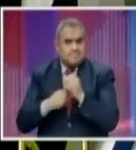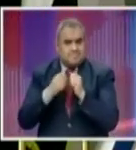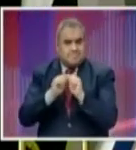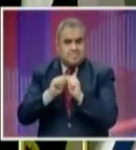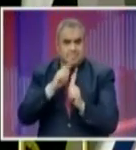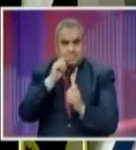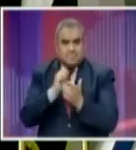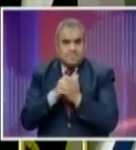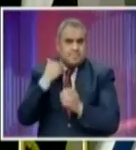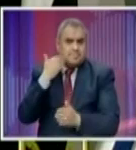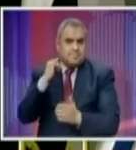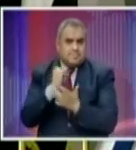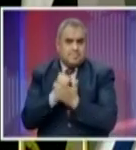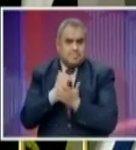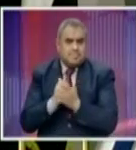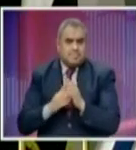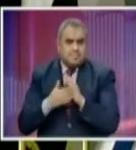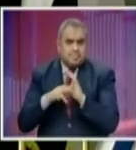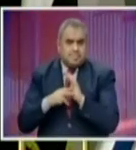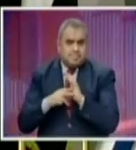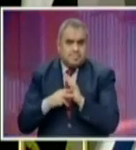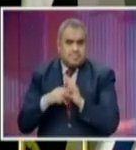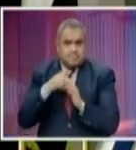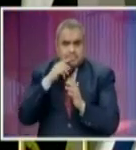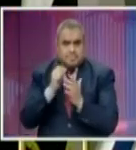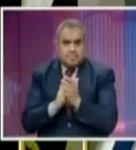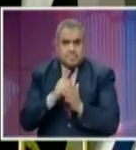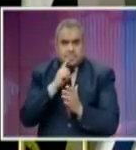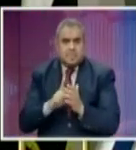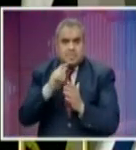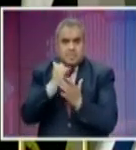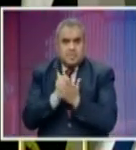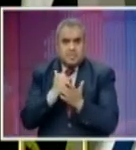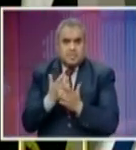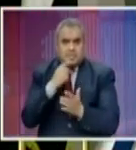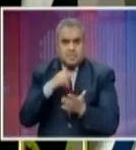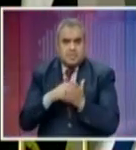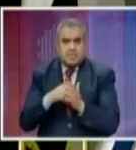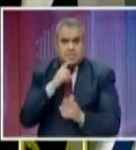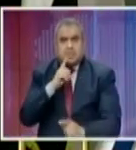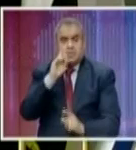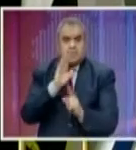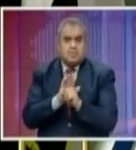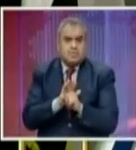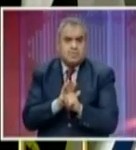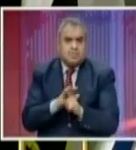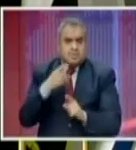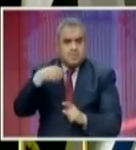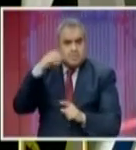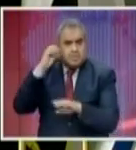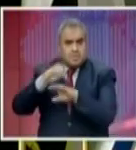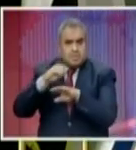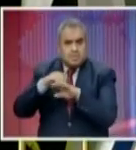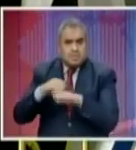انت بتبني لما اخيك مغلط واحنا شايفين عمال يغلط يحفظ بلادنا يا الله ونفسي اقول لسيادة الرئيس